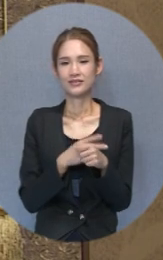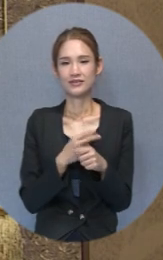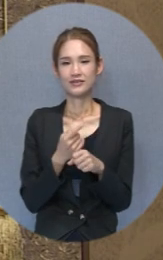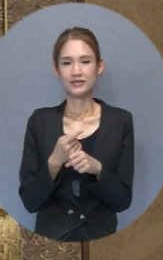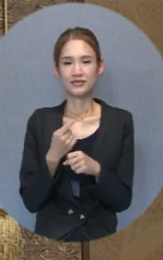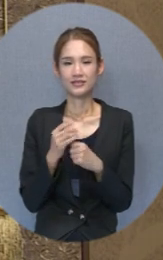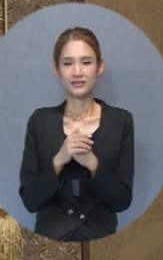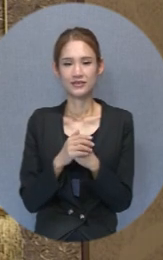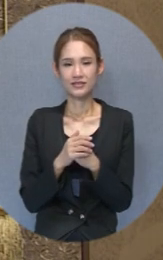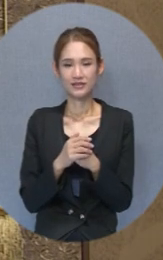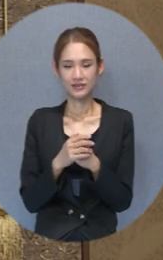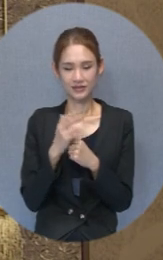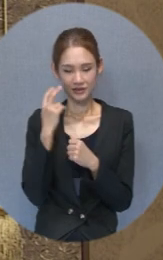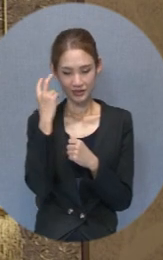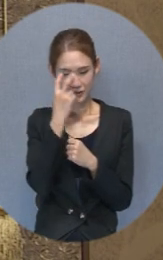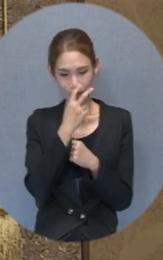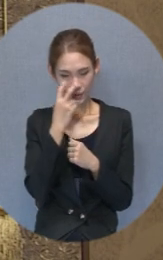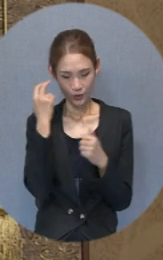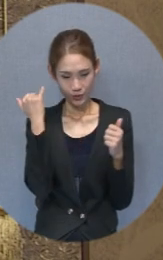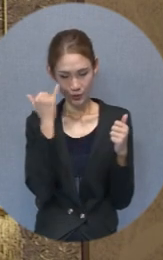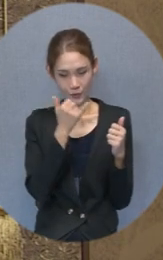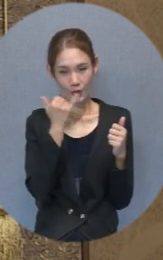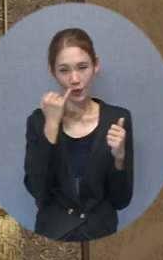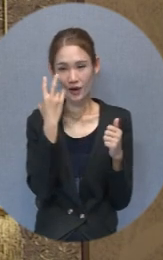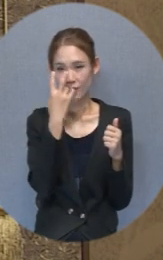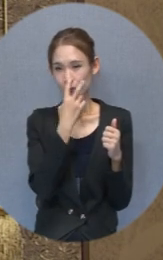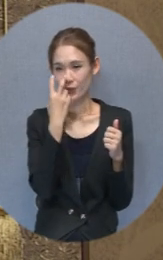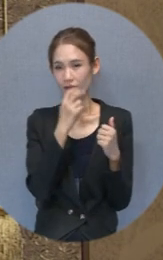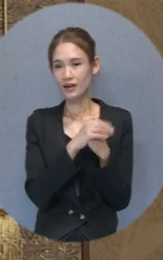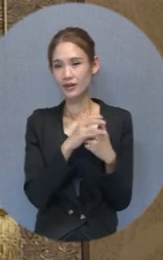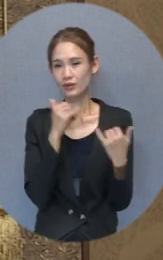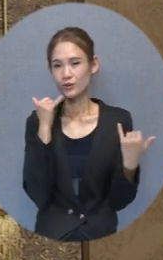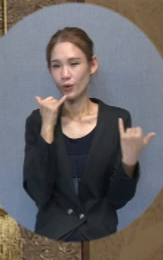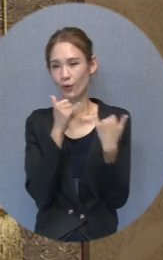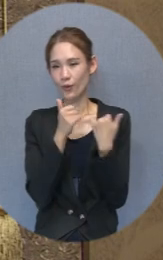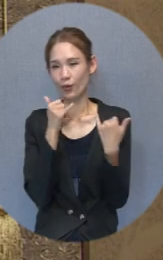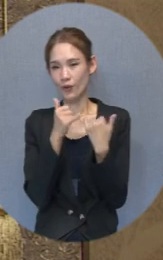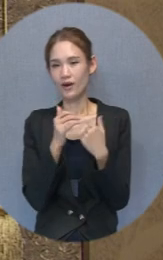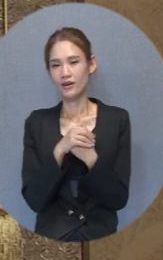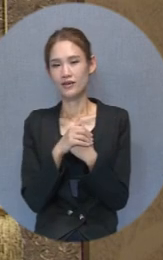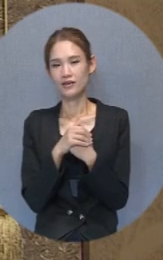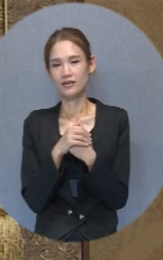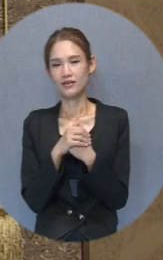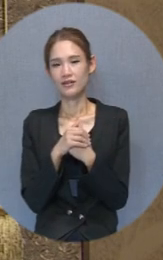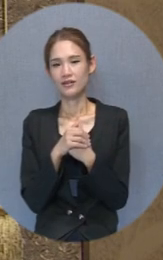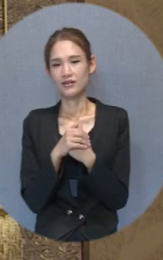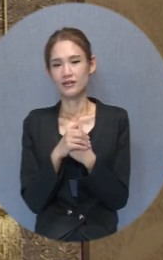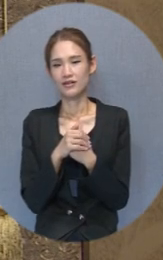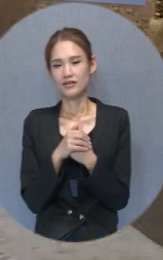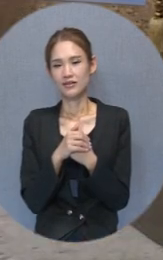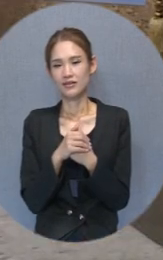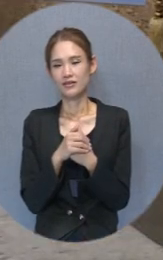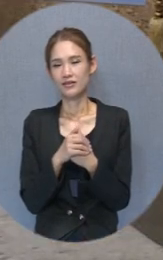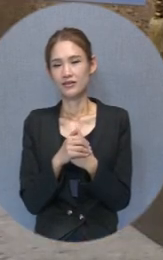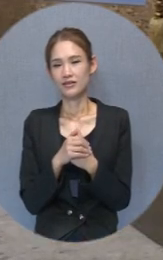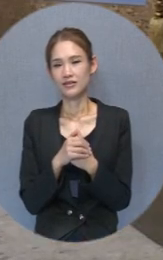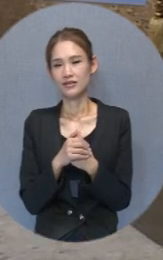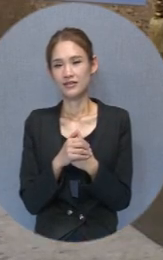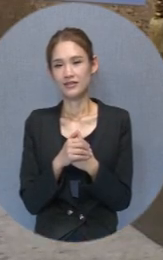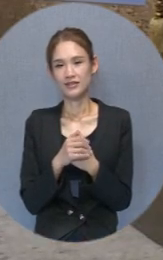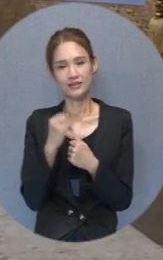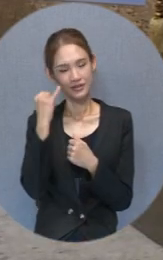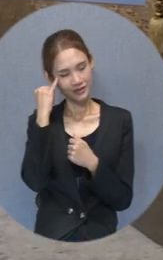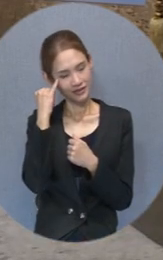이제 수요조사를 선생님들, 네. 선생님들이 한번 선생님이랑 통화를 하면은 네. 네.